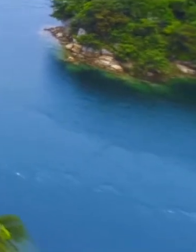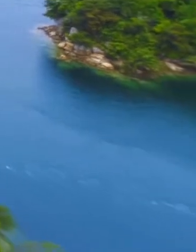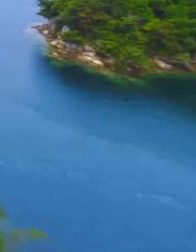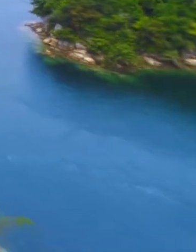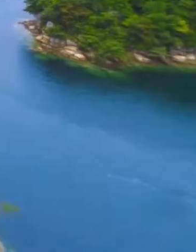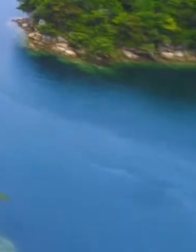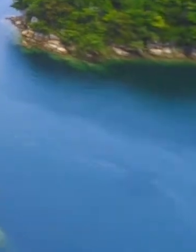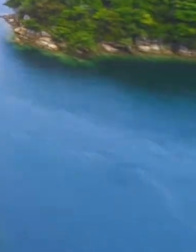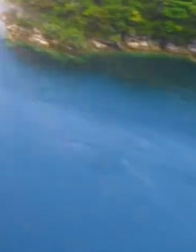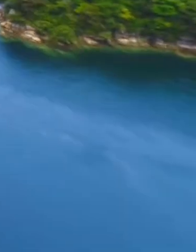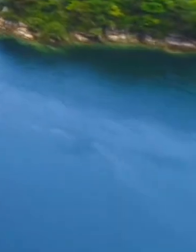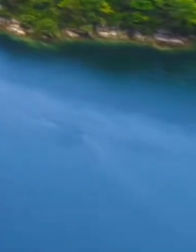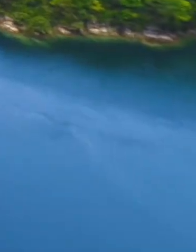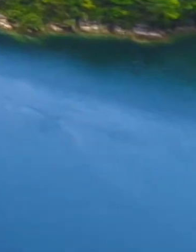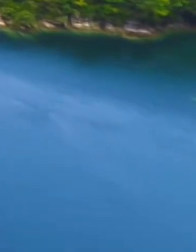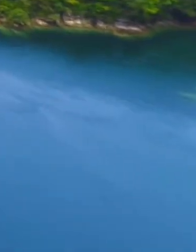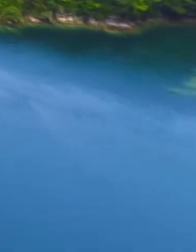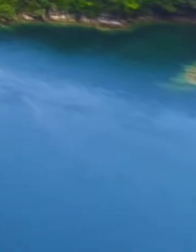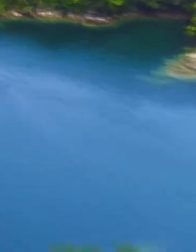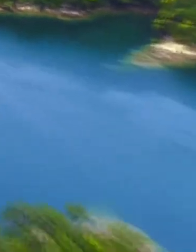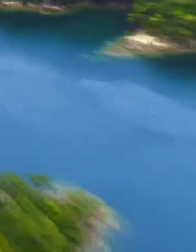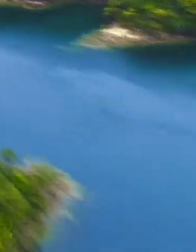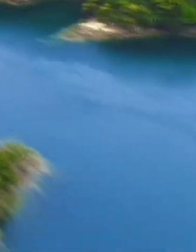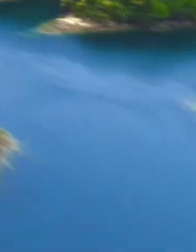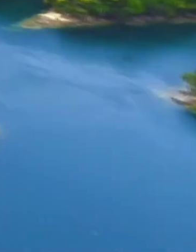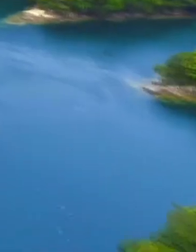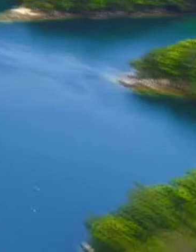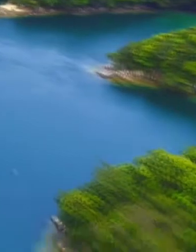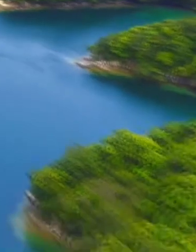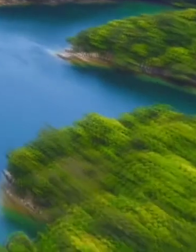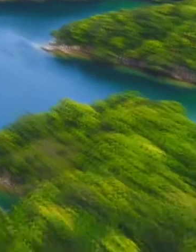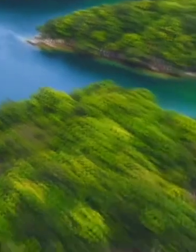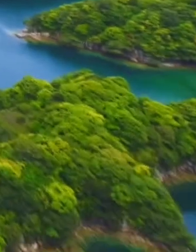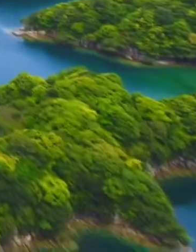佐世保市政だより キラッと佐世保。